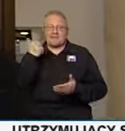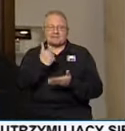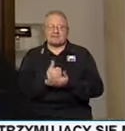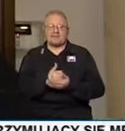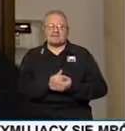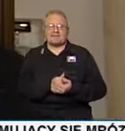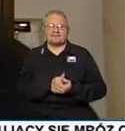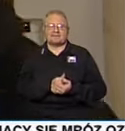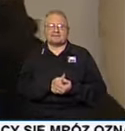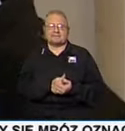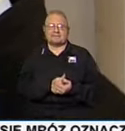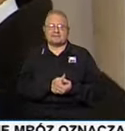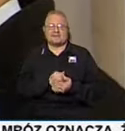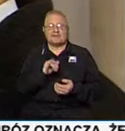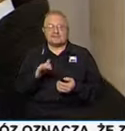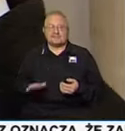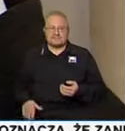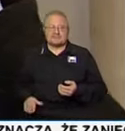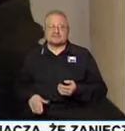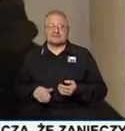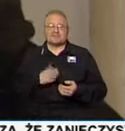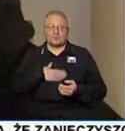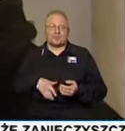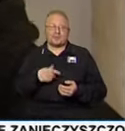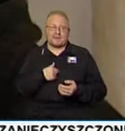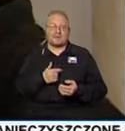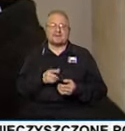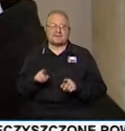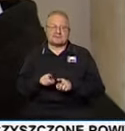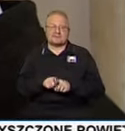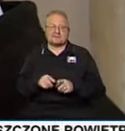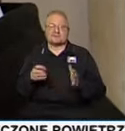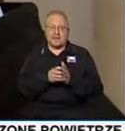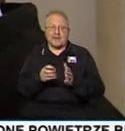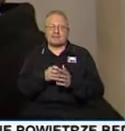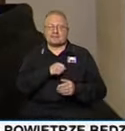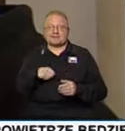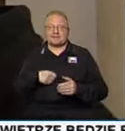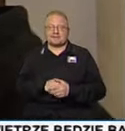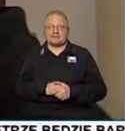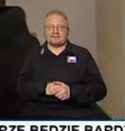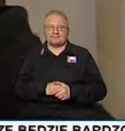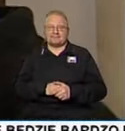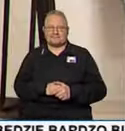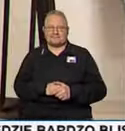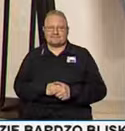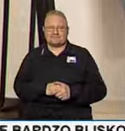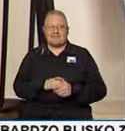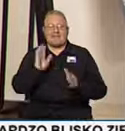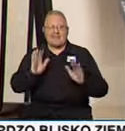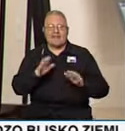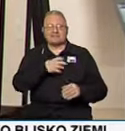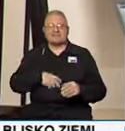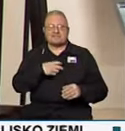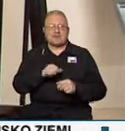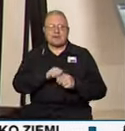sprawy. I psy też mnie lubią, także... Dogadają się pan. Dogadamy się. Na razie